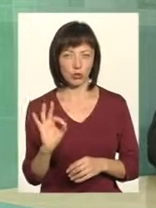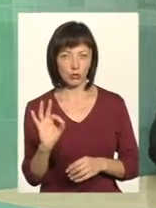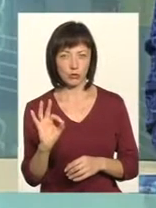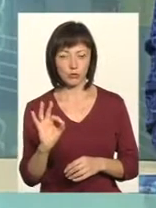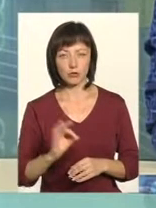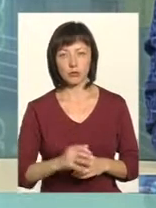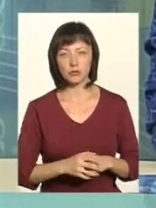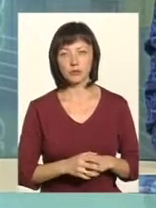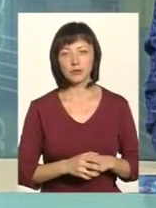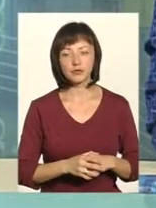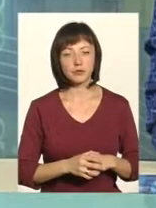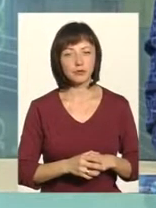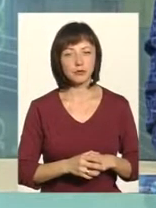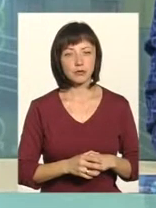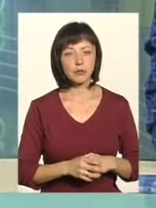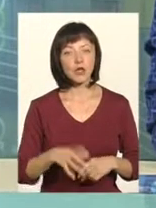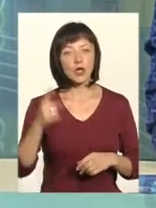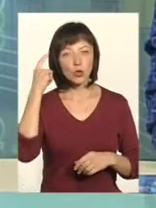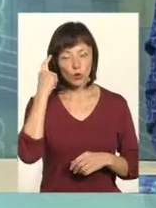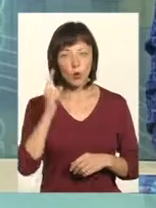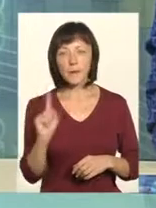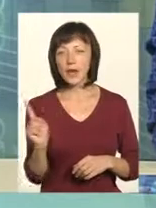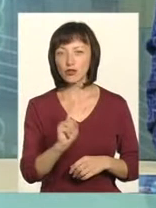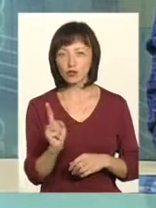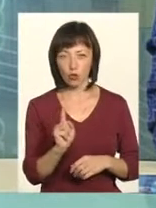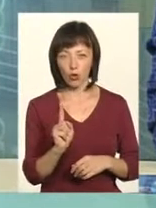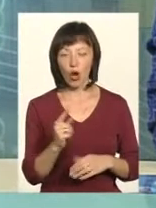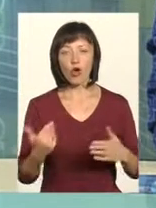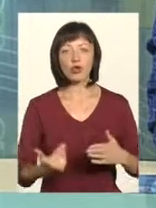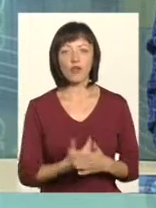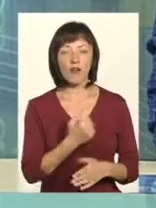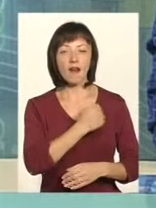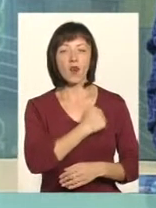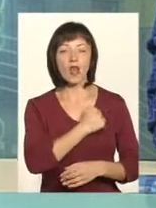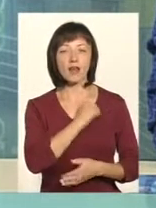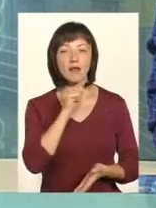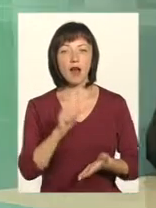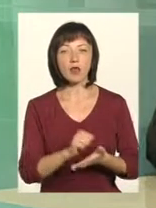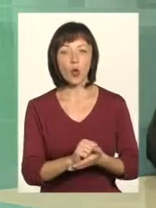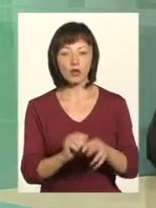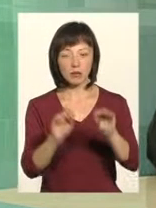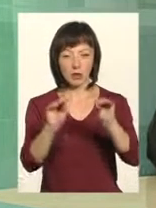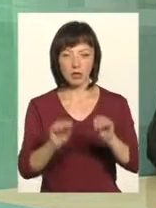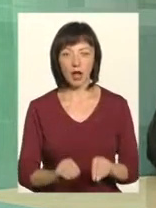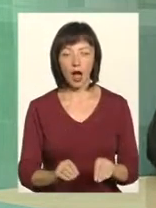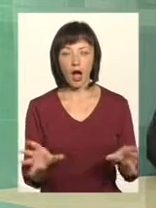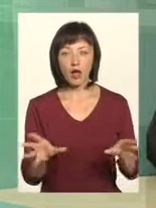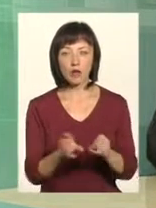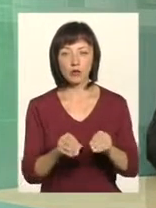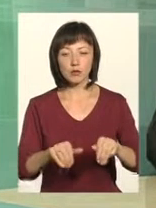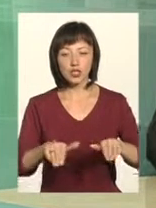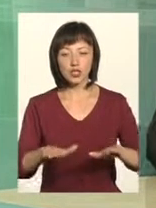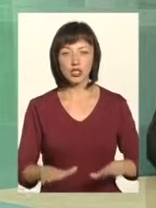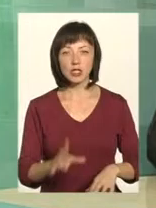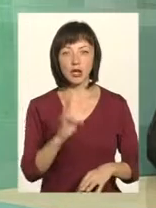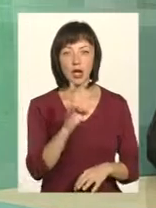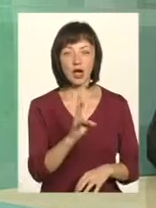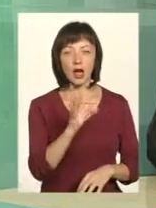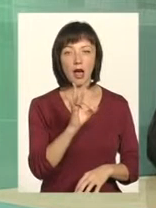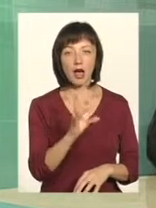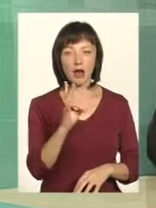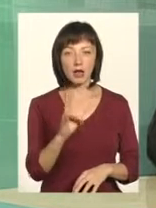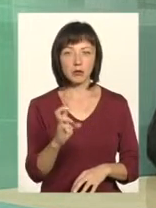НАТО. Думаю, що нова воєнна доктрина разом з рішеннями Ради національної безпеки і оборони